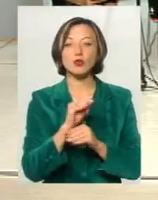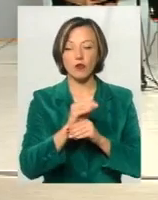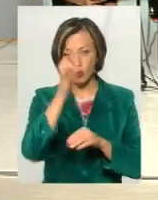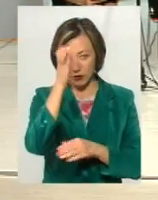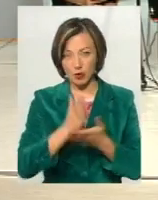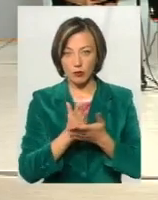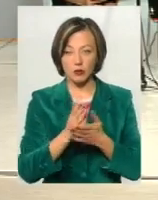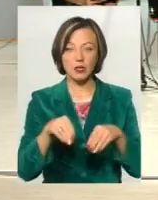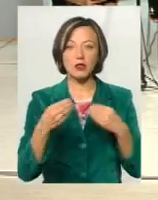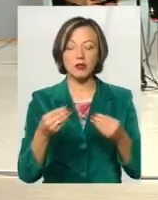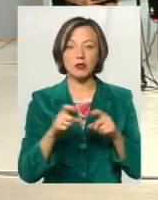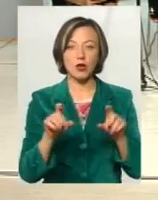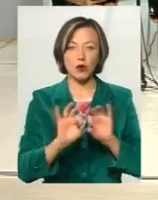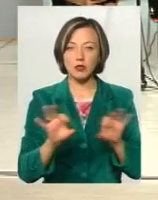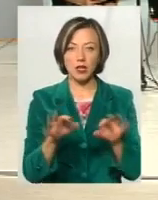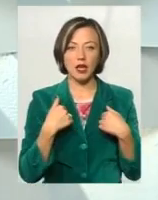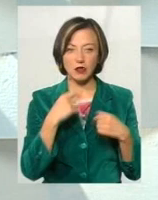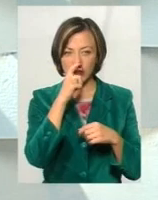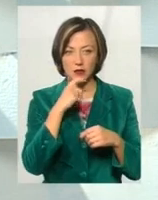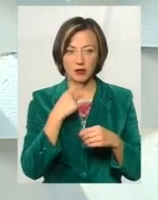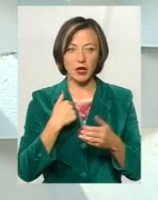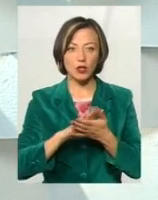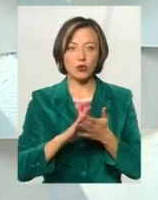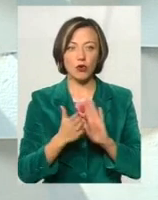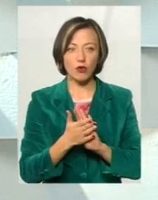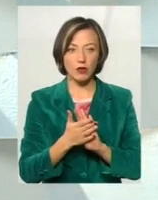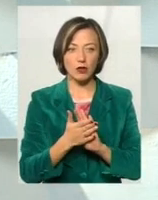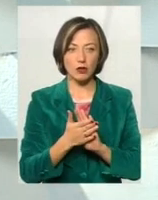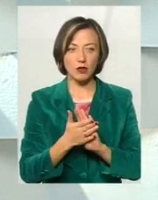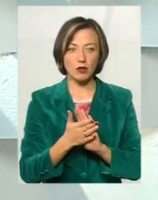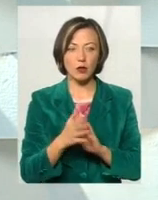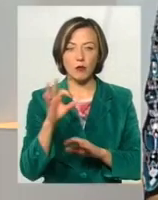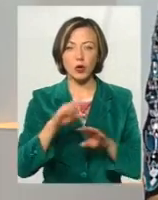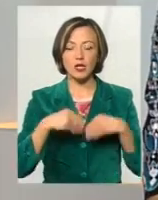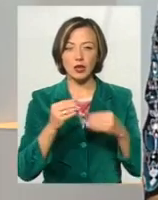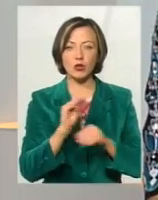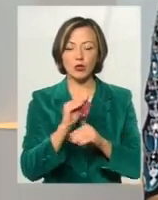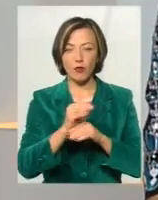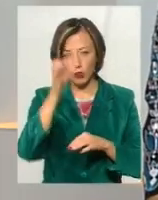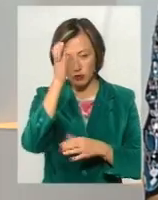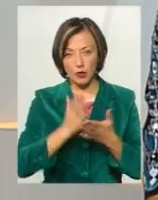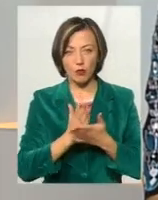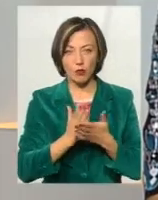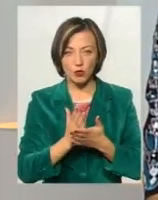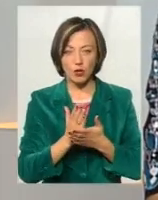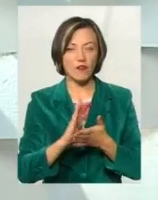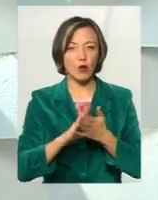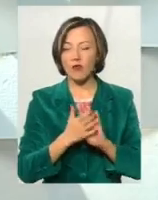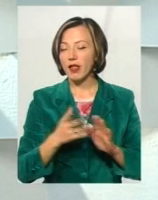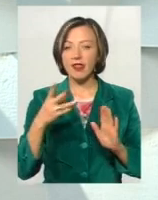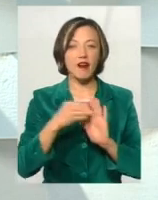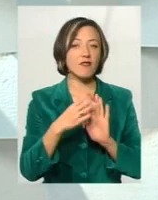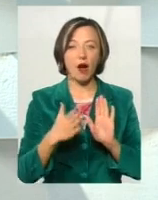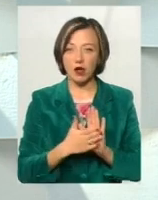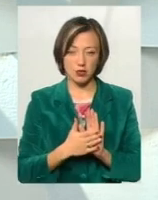освітня послуга їм надається? Розшифруйте мені, будь ласка. У мене є договір так. Про надання додаткової освітньої послуги. Ну в договорі не вказано,